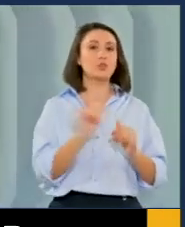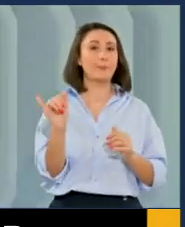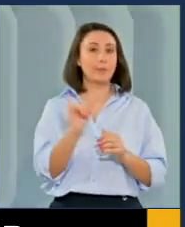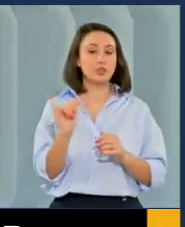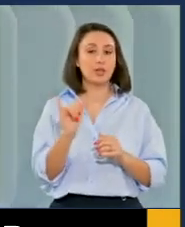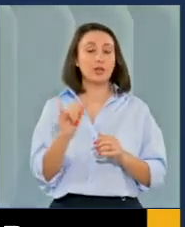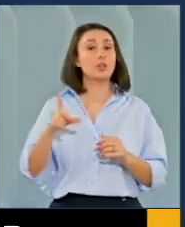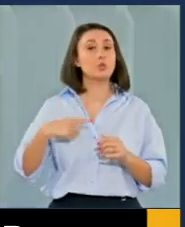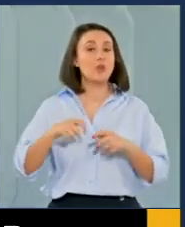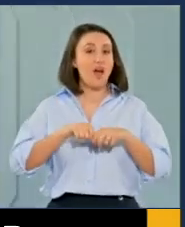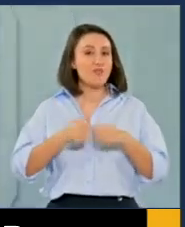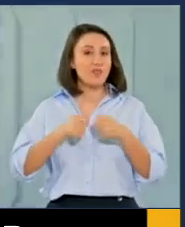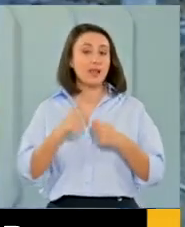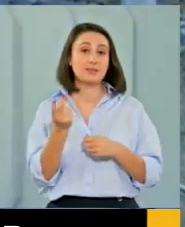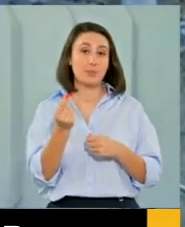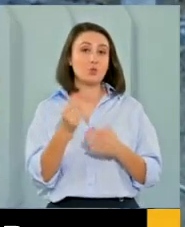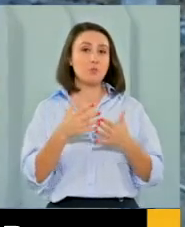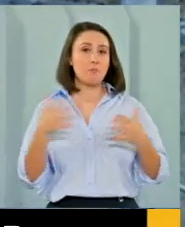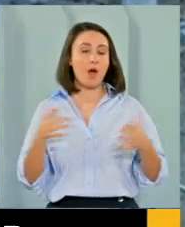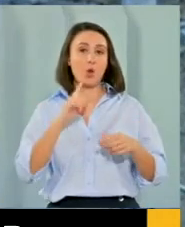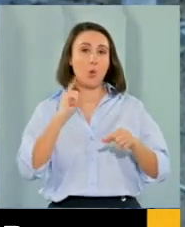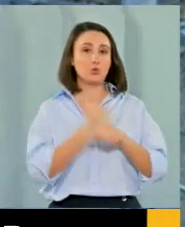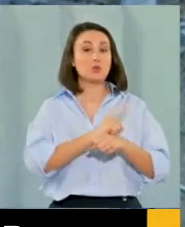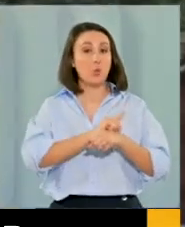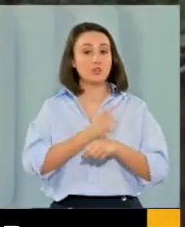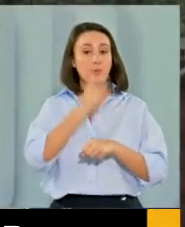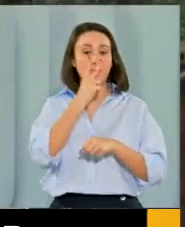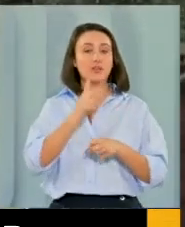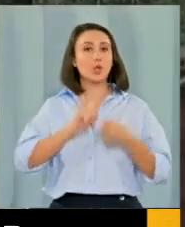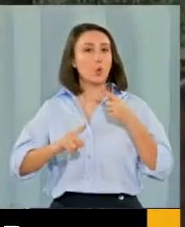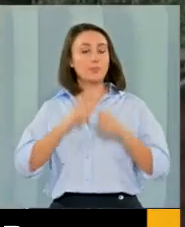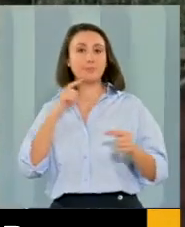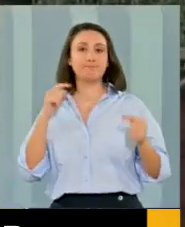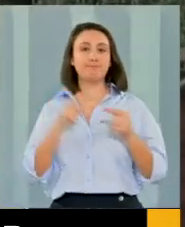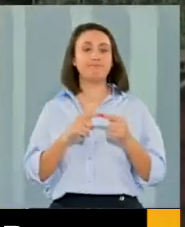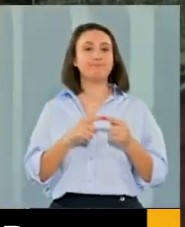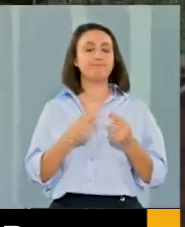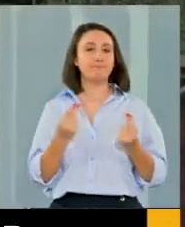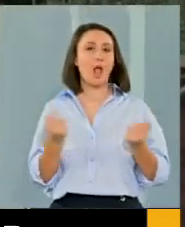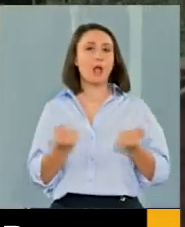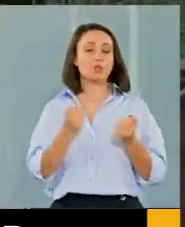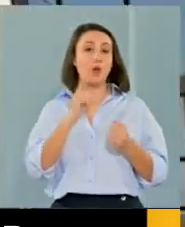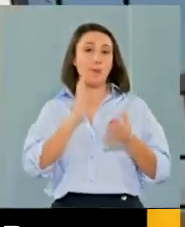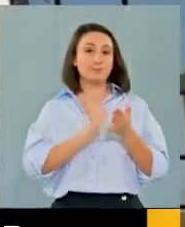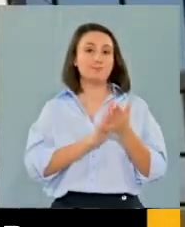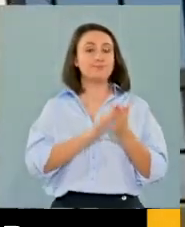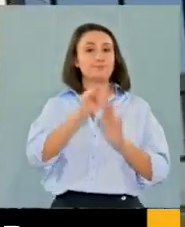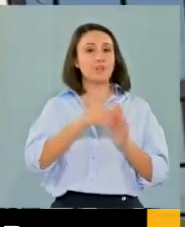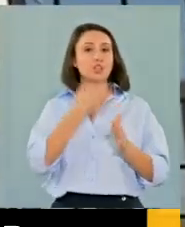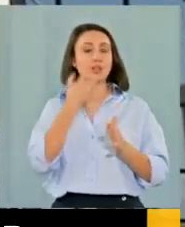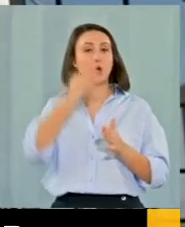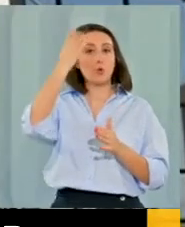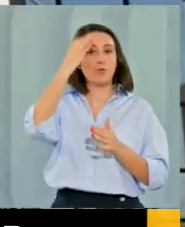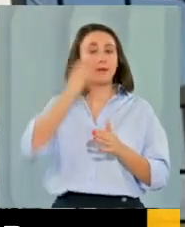care sunt afectați de prețurile mari. O ordonanță de urgență privind combaterea acțiunilor speculative s-a aflat pe agenda ședinței de guvern în